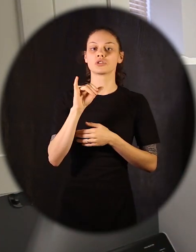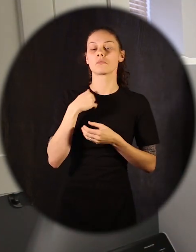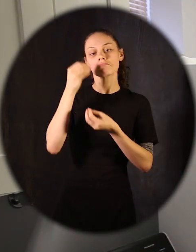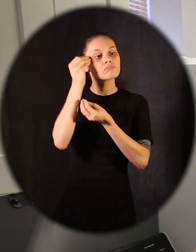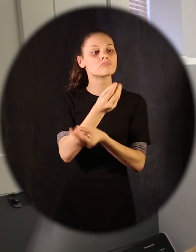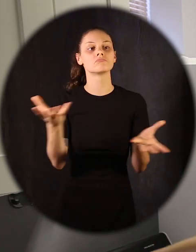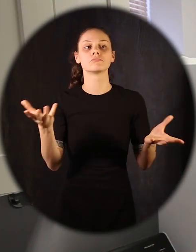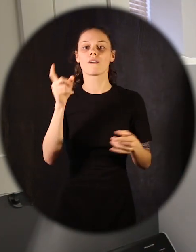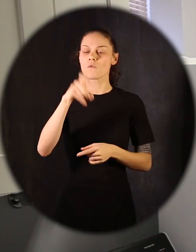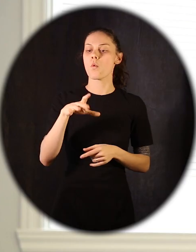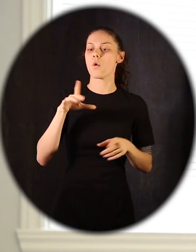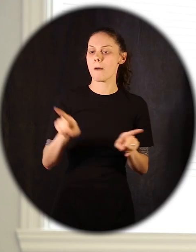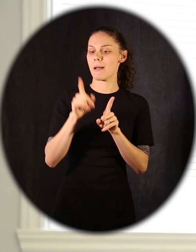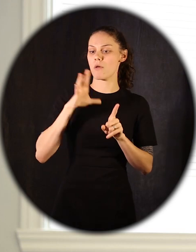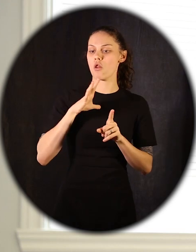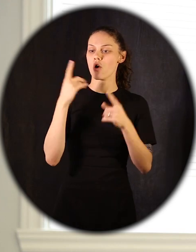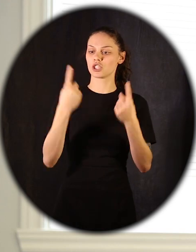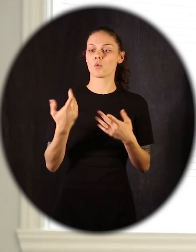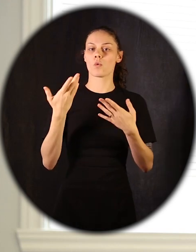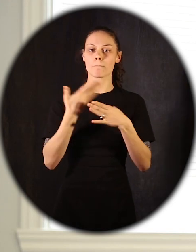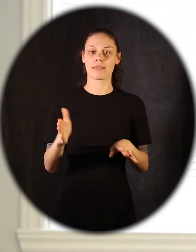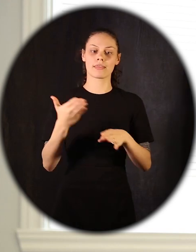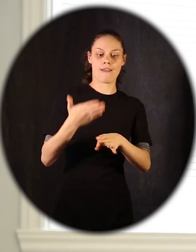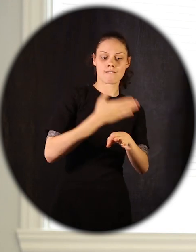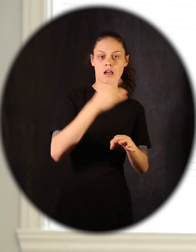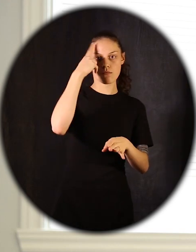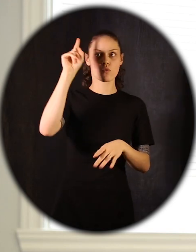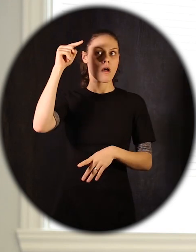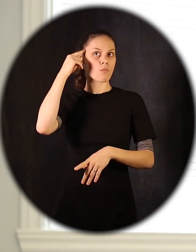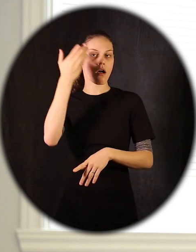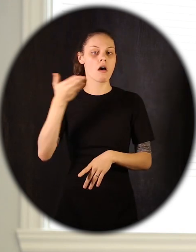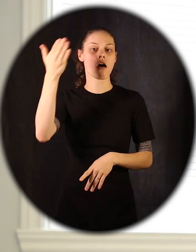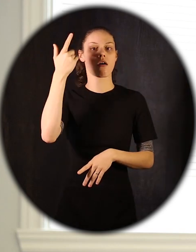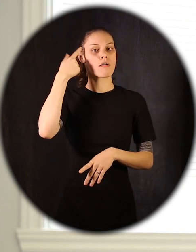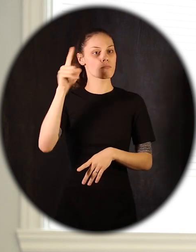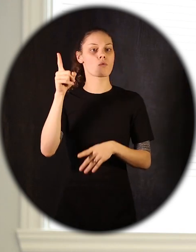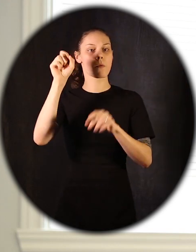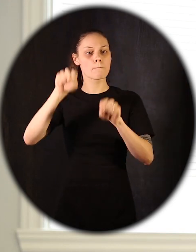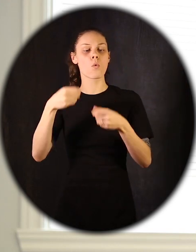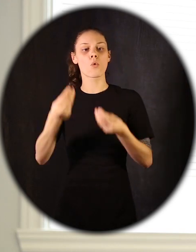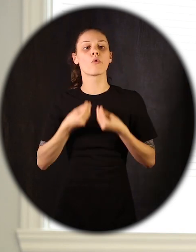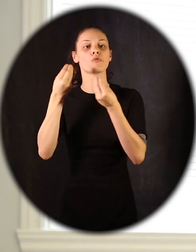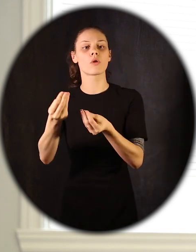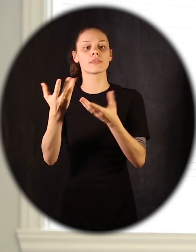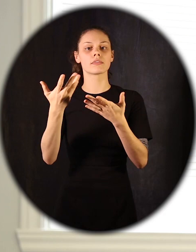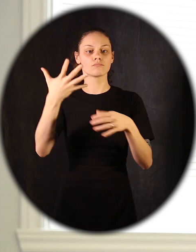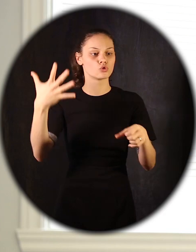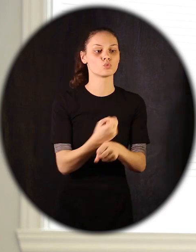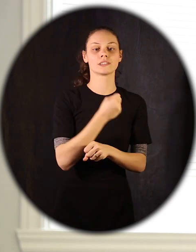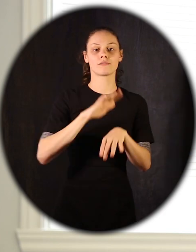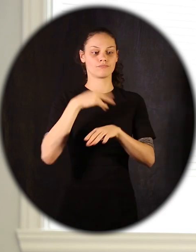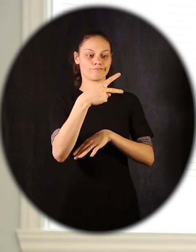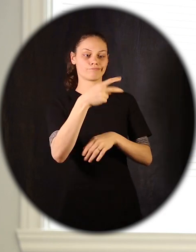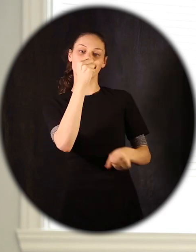Il faut qu'il y ait quand même quelque chose de préétabli pour les employeurs, pour qu'ils puissent donner le succès de